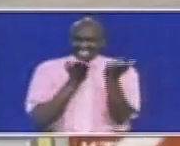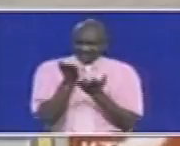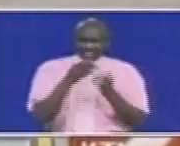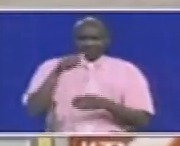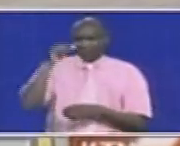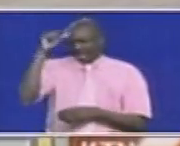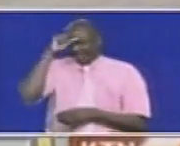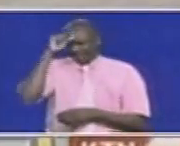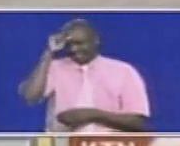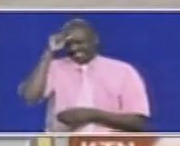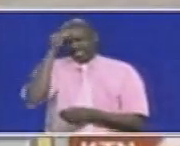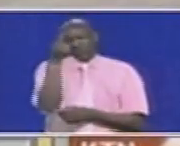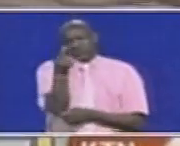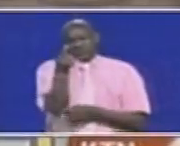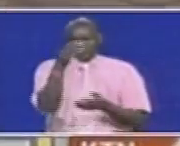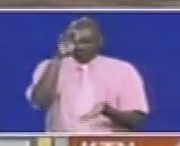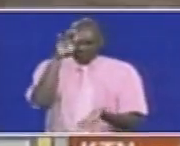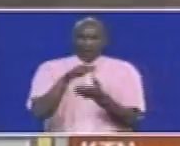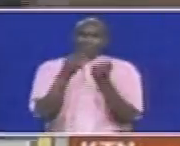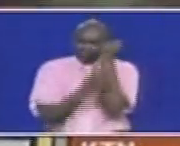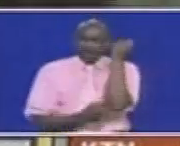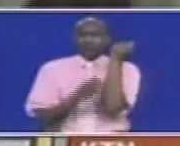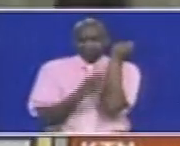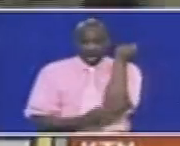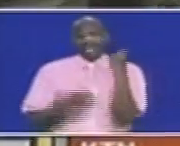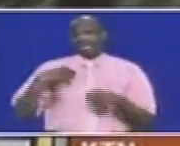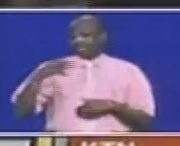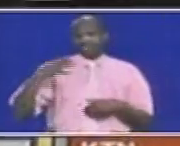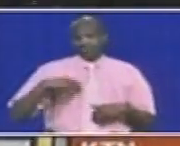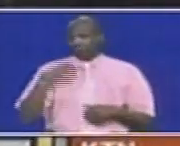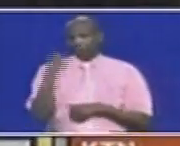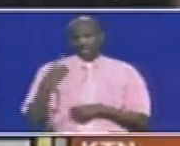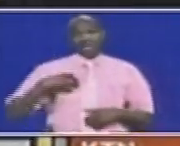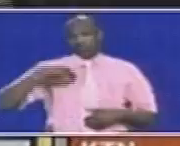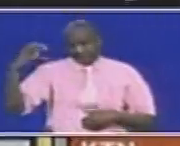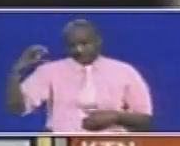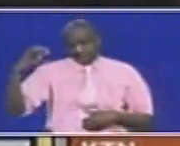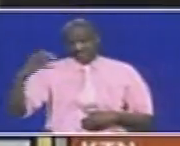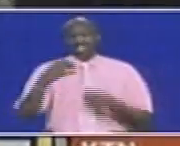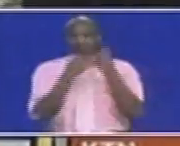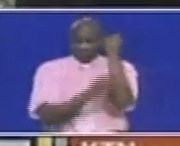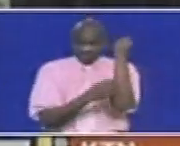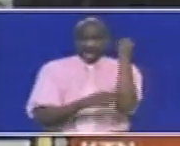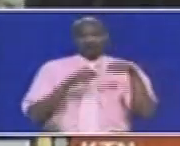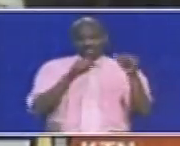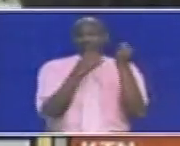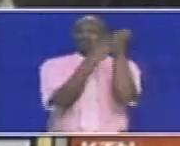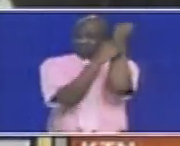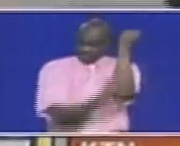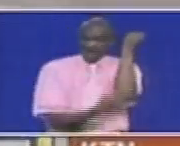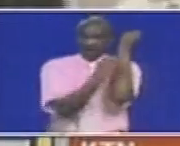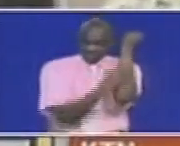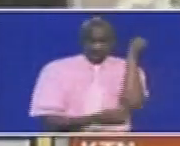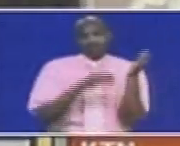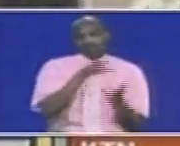serikali zinaendelea kuwa duni zaidi, huku matajiri wakisalia kuwa matajiri, maskini wakiendelea kuwa mafukara